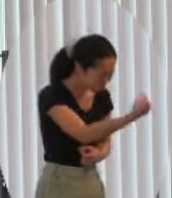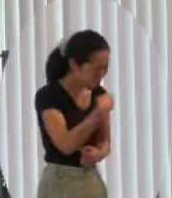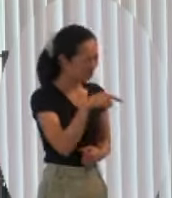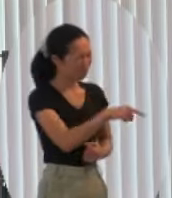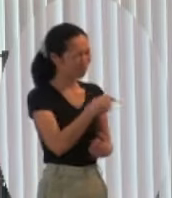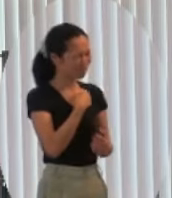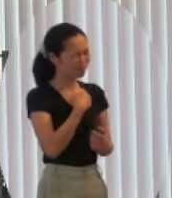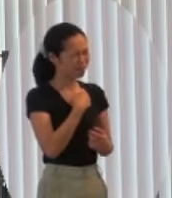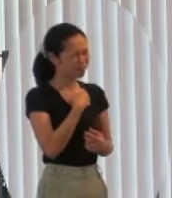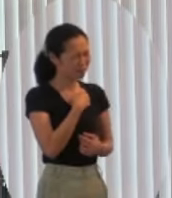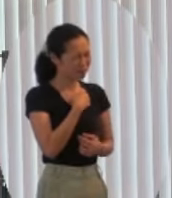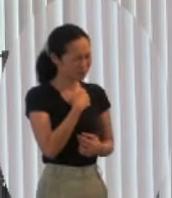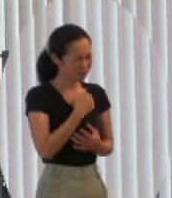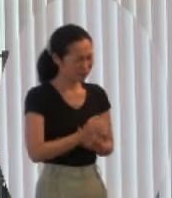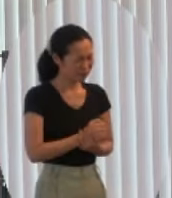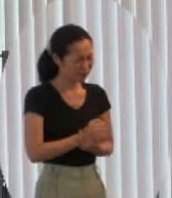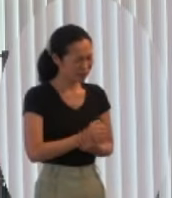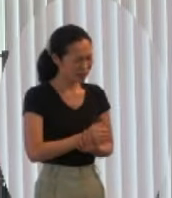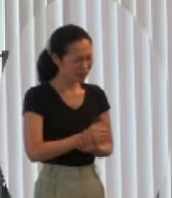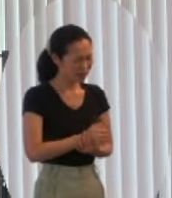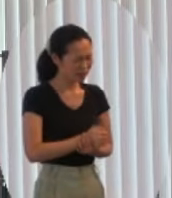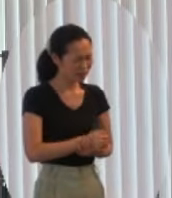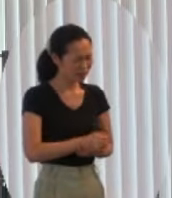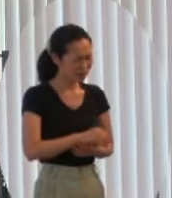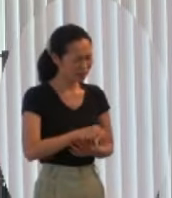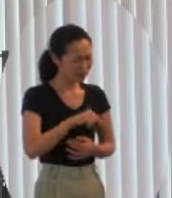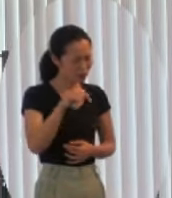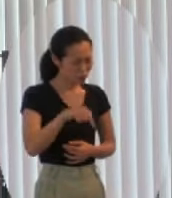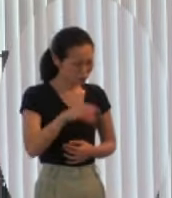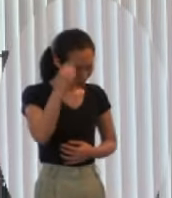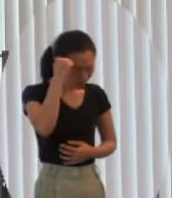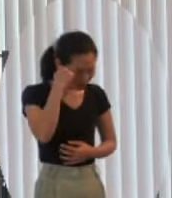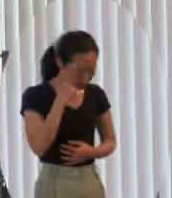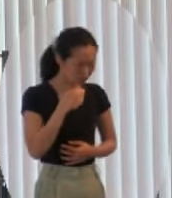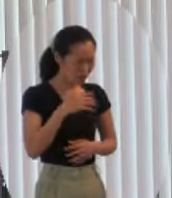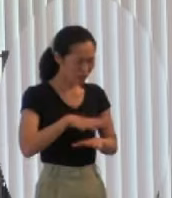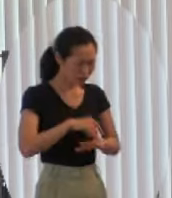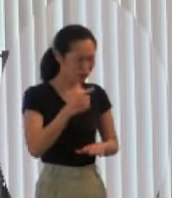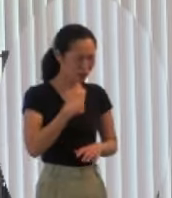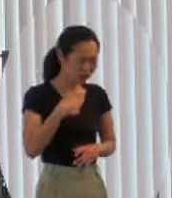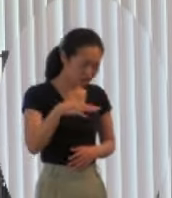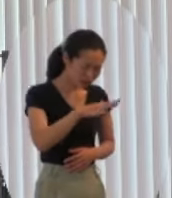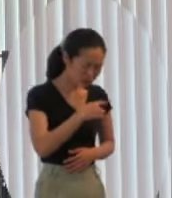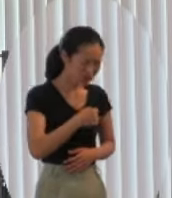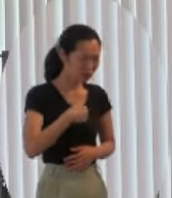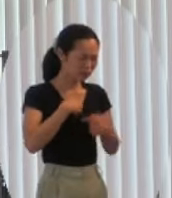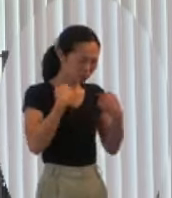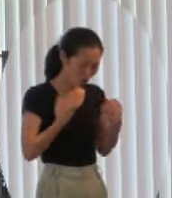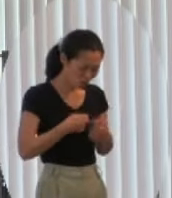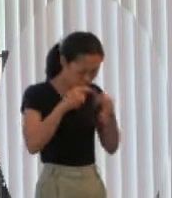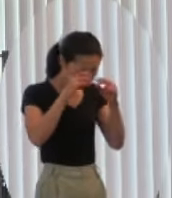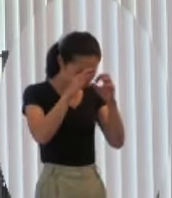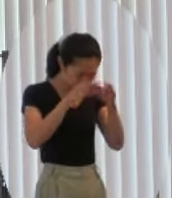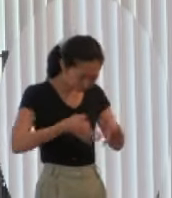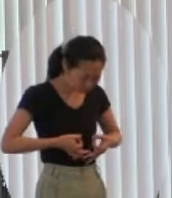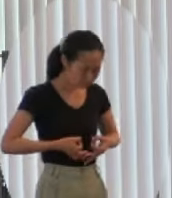様、この朝まず私たちはそれぞれの胸に